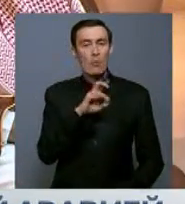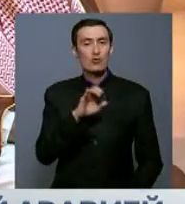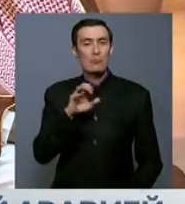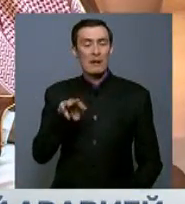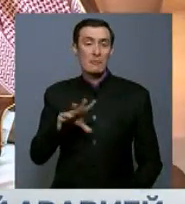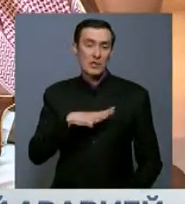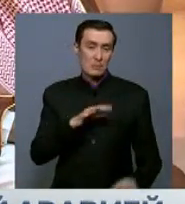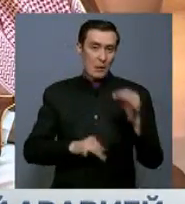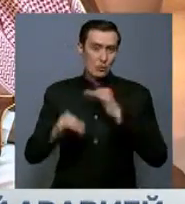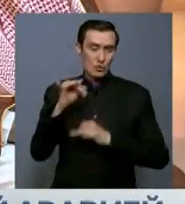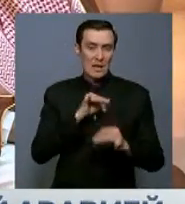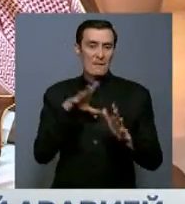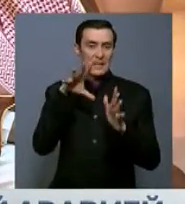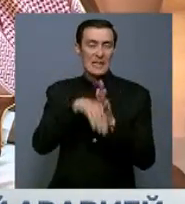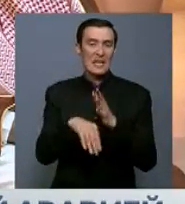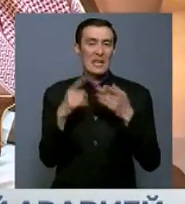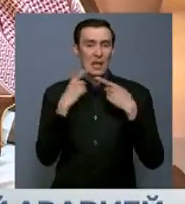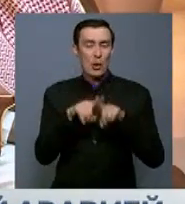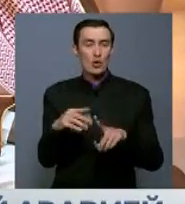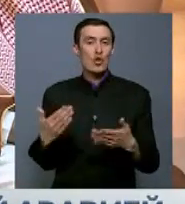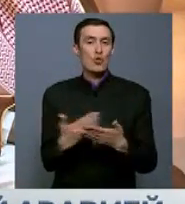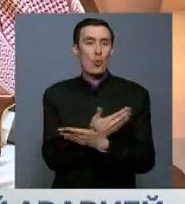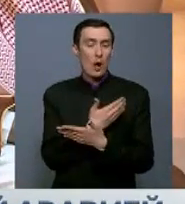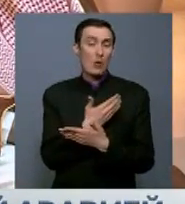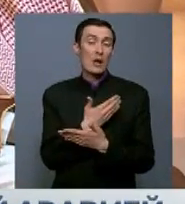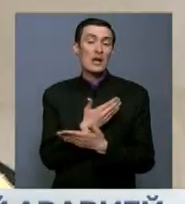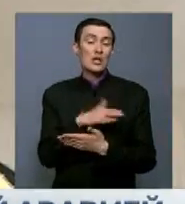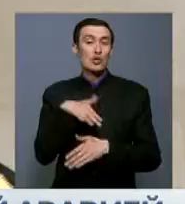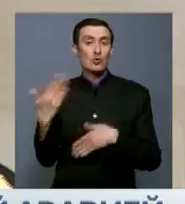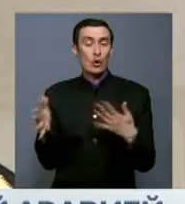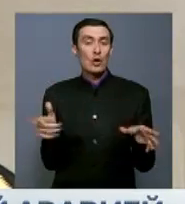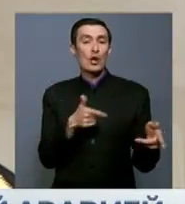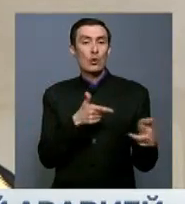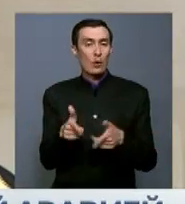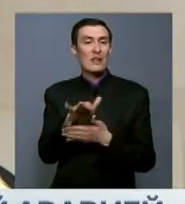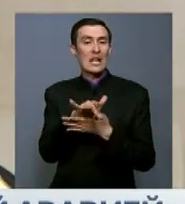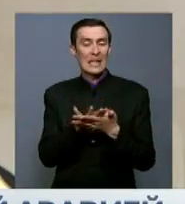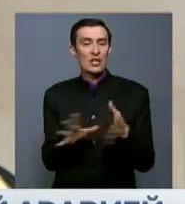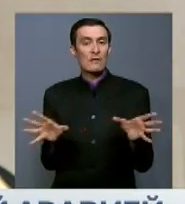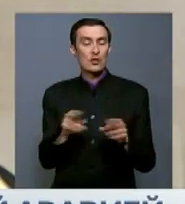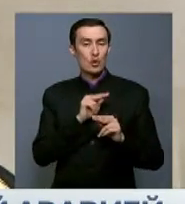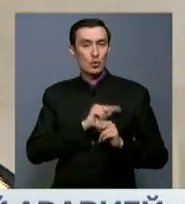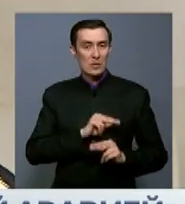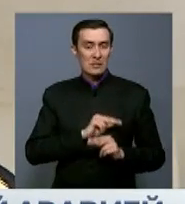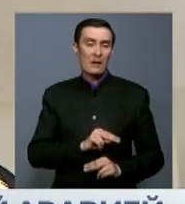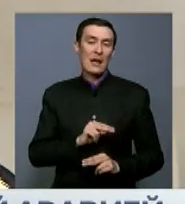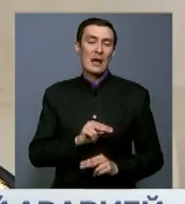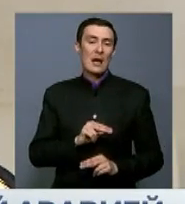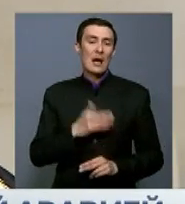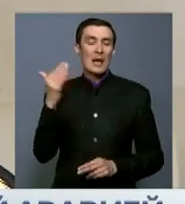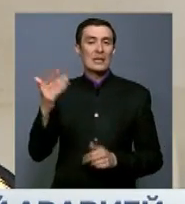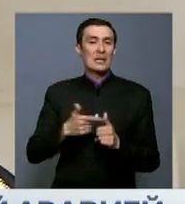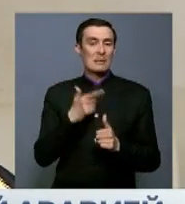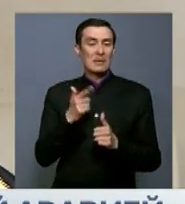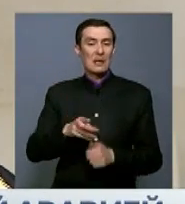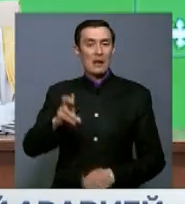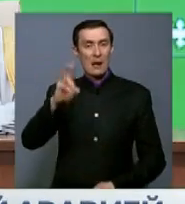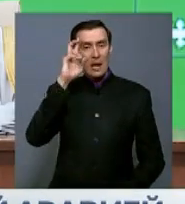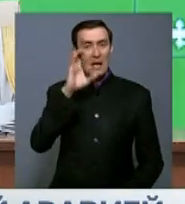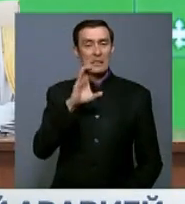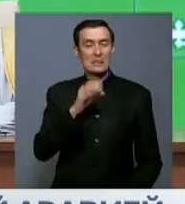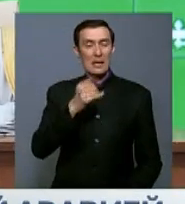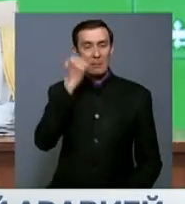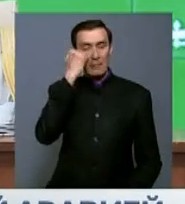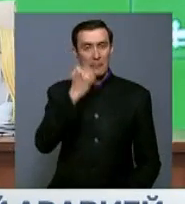Бозумбаевым также обсуждалось внедрение технологий и ноу-хау. Стороны готовы для дальнейшего сотрудничества. Халед Аль-Фалех от имени короля Салмана поблагодарил